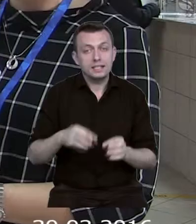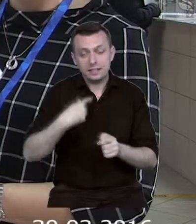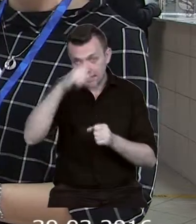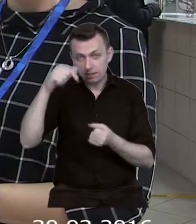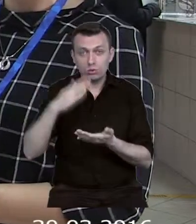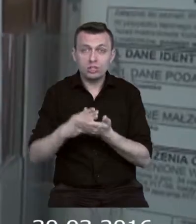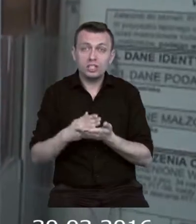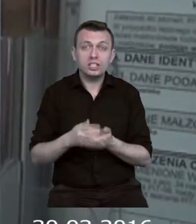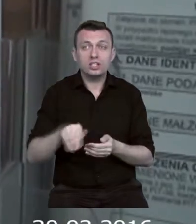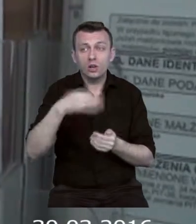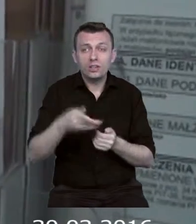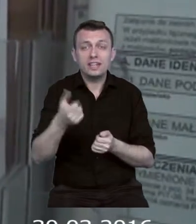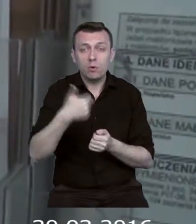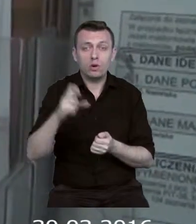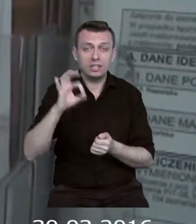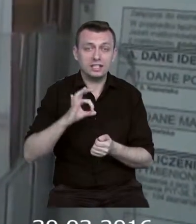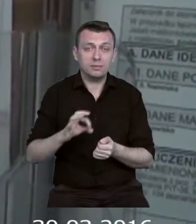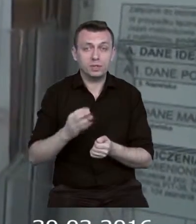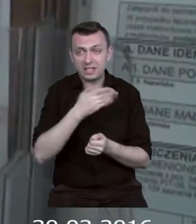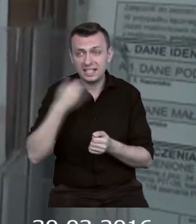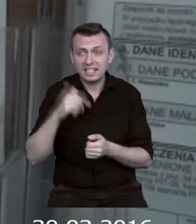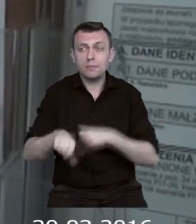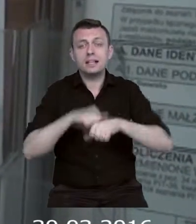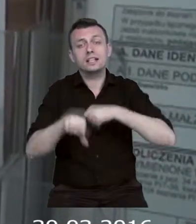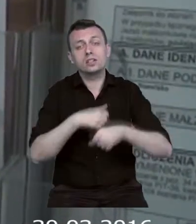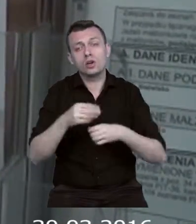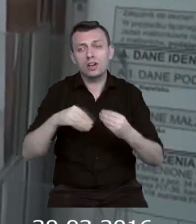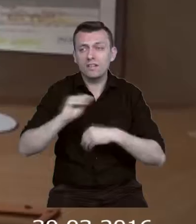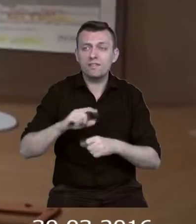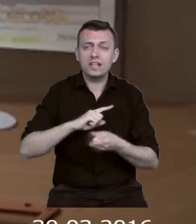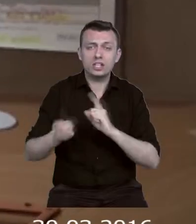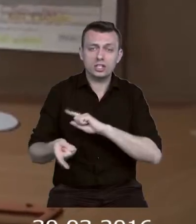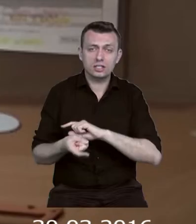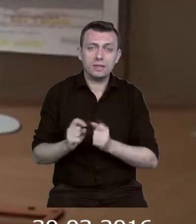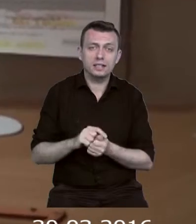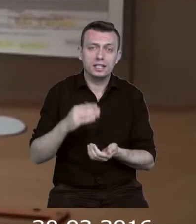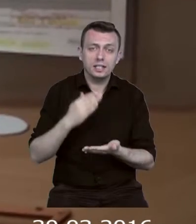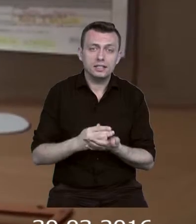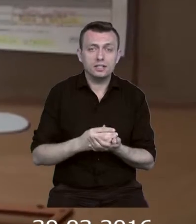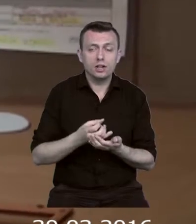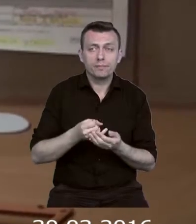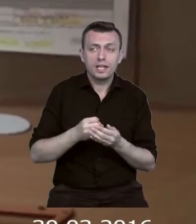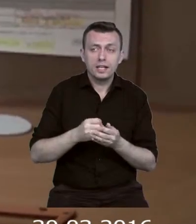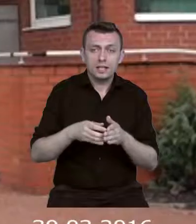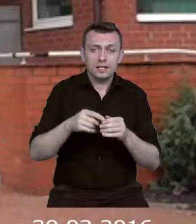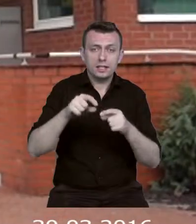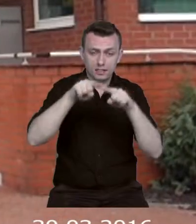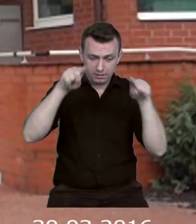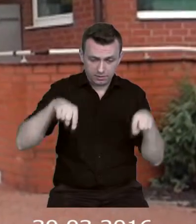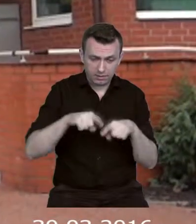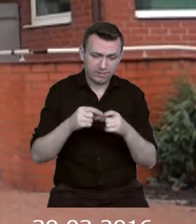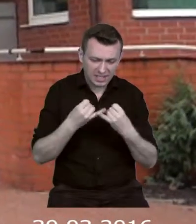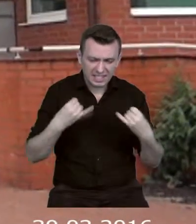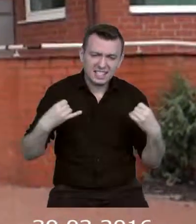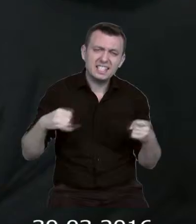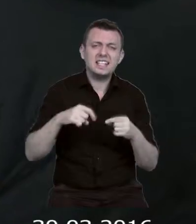zeznań podatkowych. Przypomnijmy, w tym roku nie ma większych zmian w podatku dochodowym. Nieco zmienił się jedynie układ druku PIT i na przykład